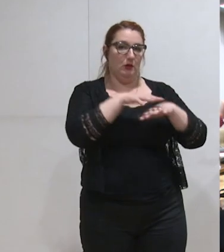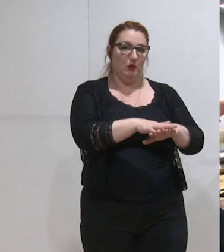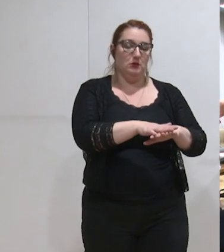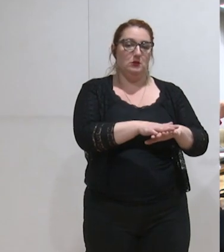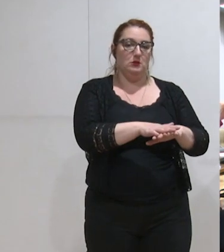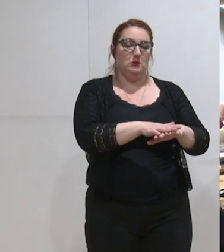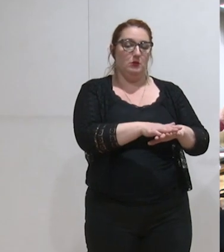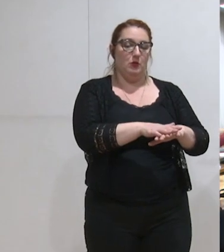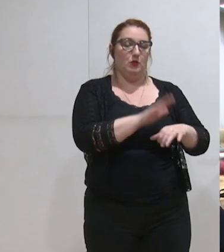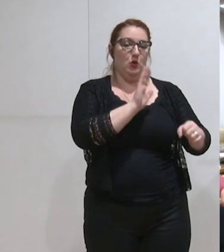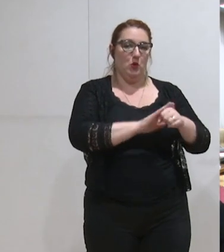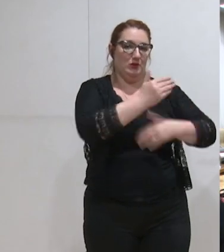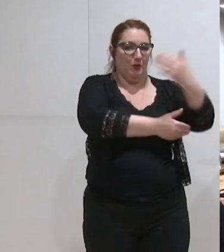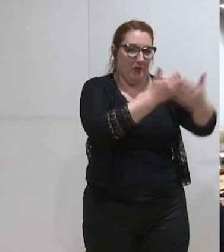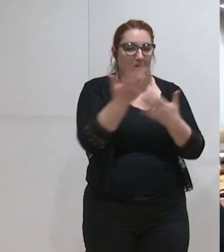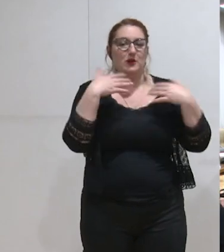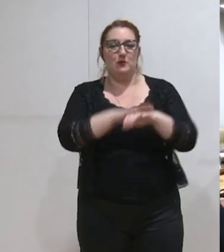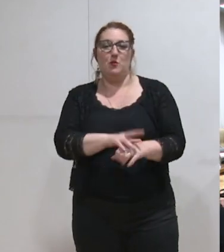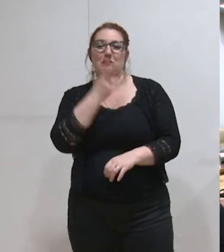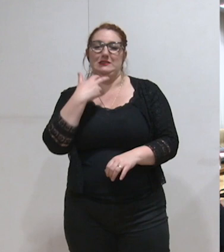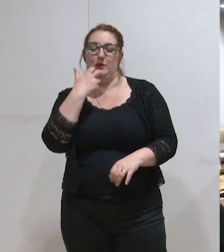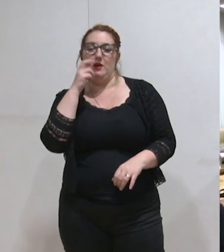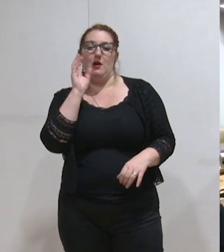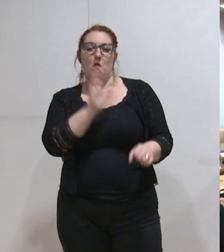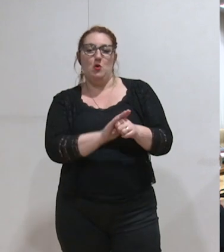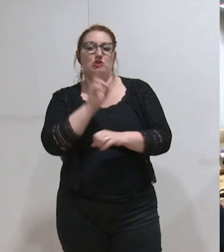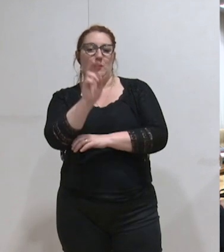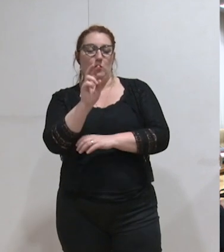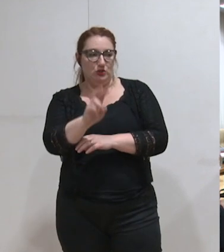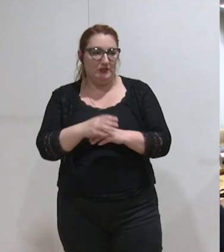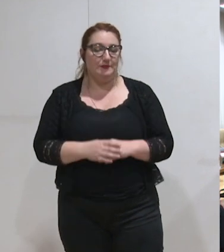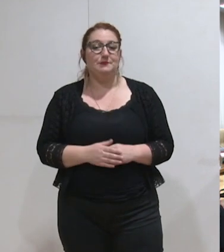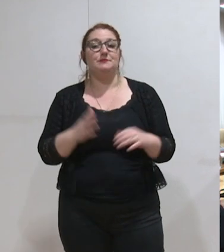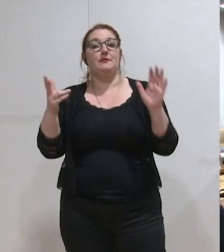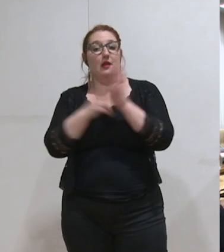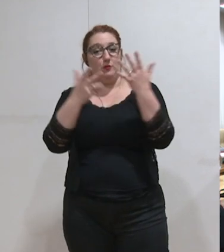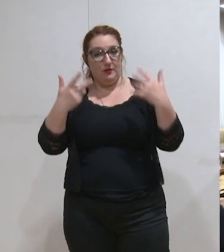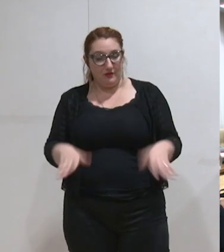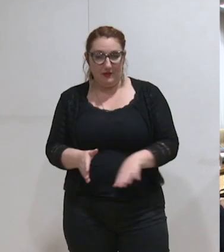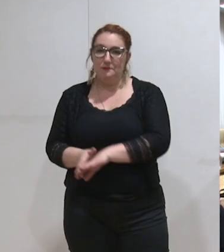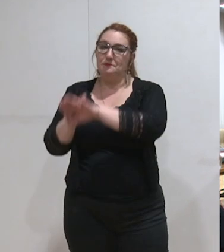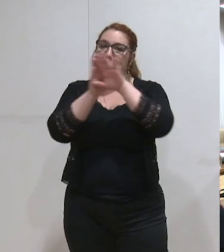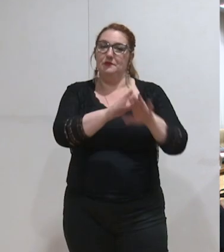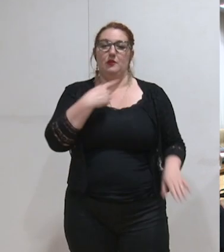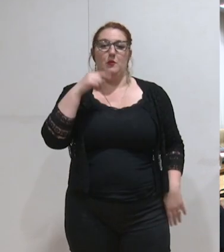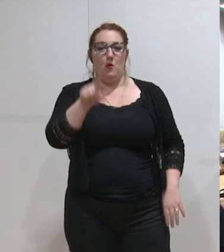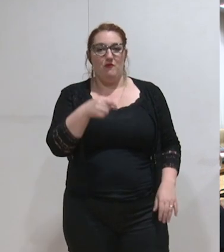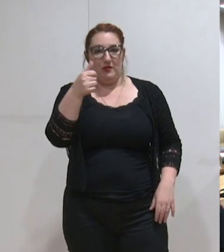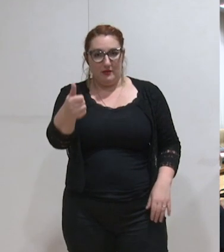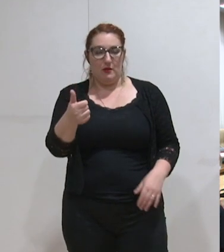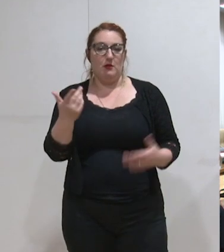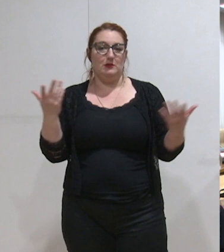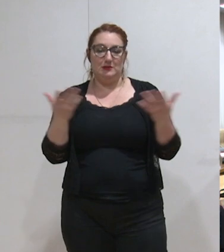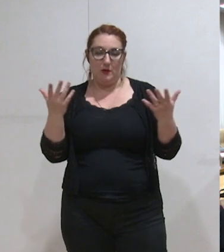pour rassemblement de gauche et de progrès rassemblement citoyen de la gauche et écologistes délibération adopté la 21 il s'agit de